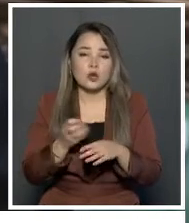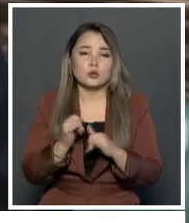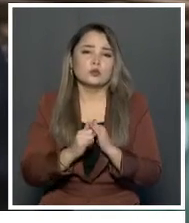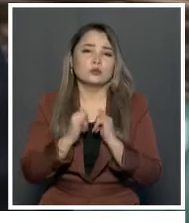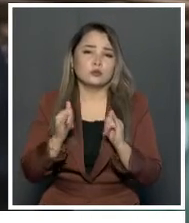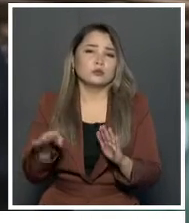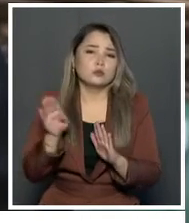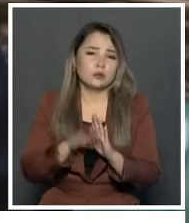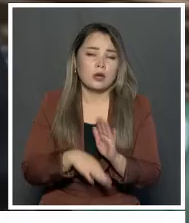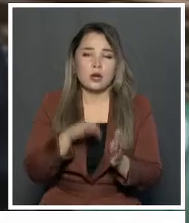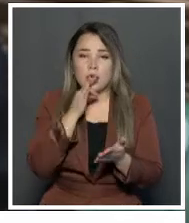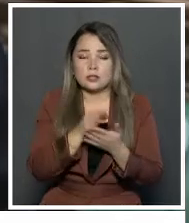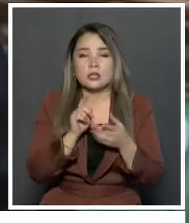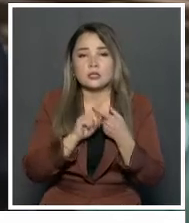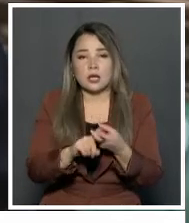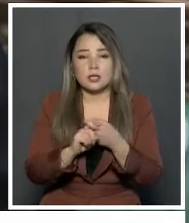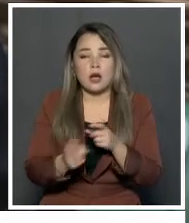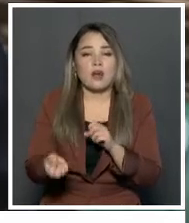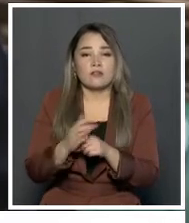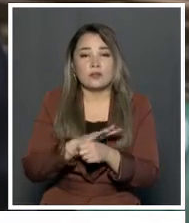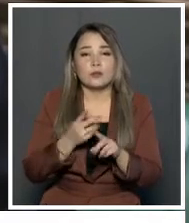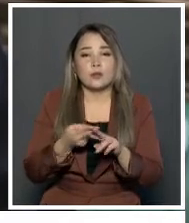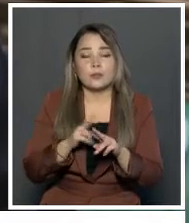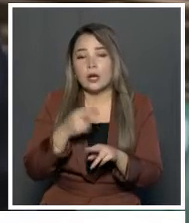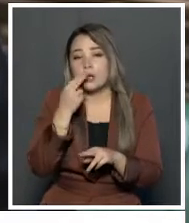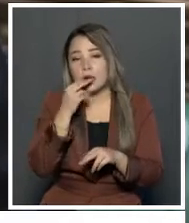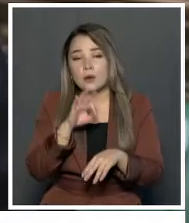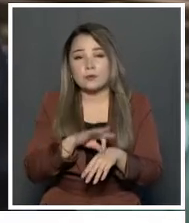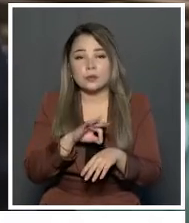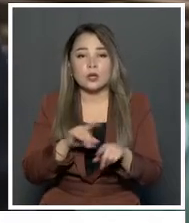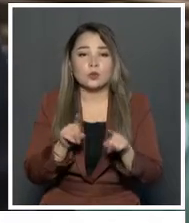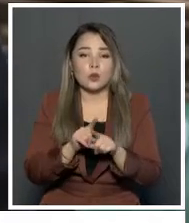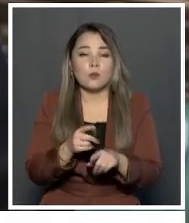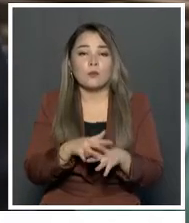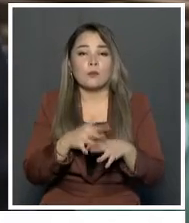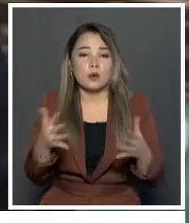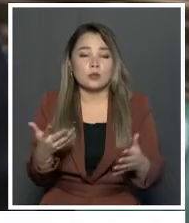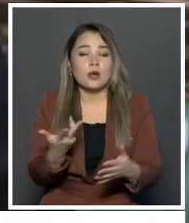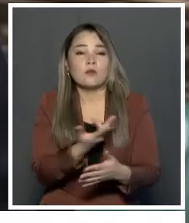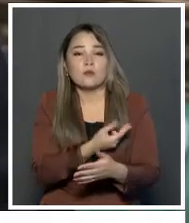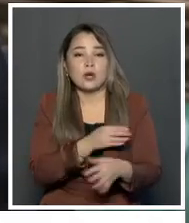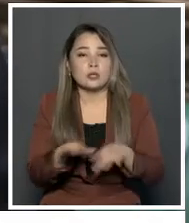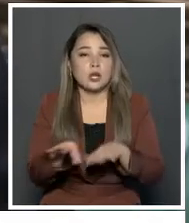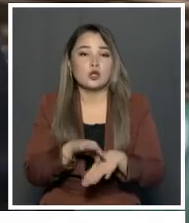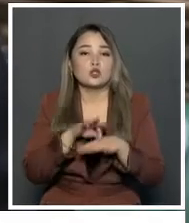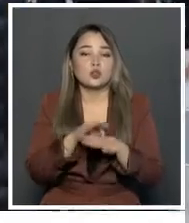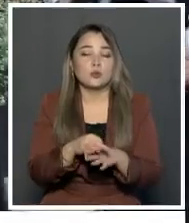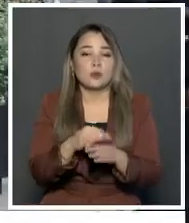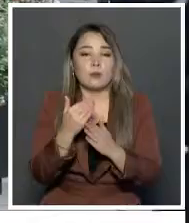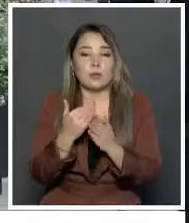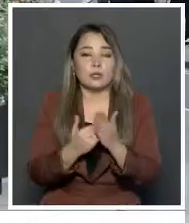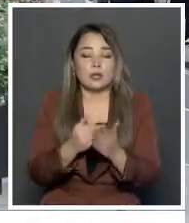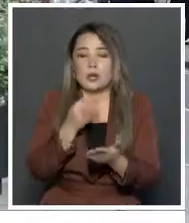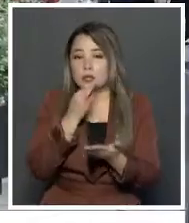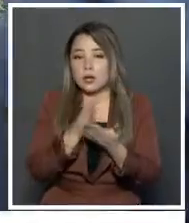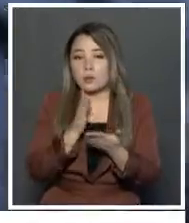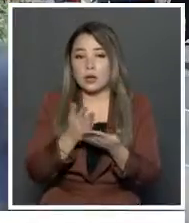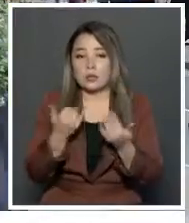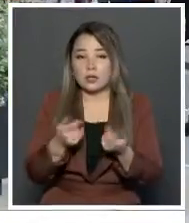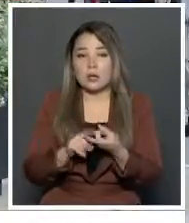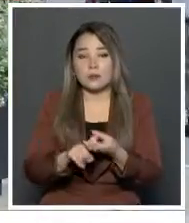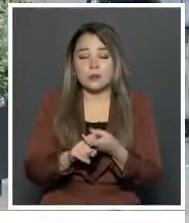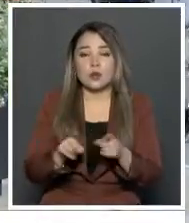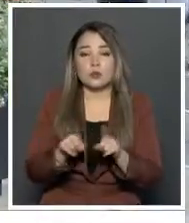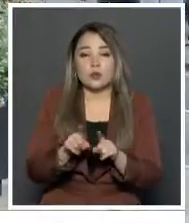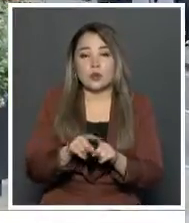Сондықтан қазір біз коронавируске ғана емес, грипке де қарсы ауқымды вакциналау бағдарламасын жүргізіп жатырмыз. Індеттің қайта белең